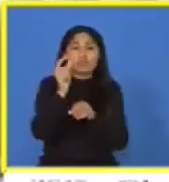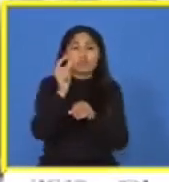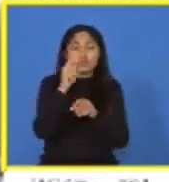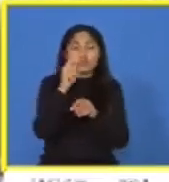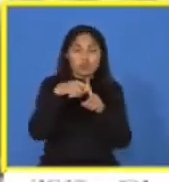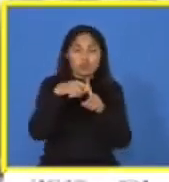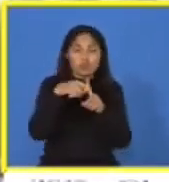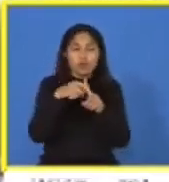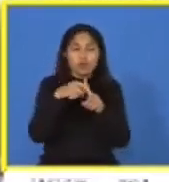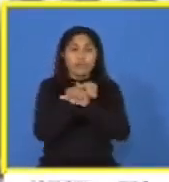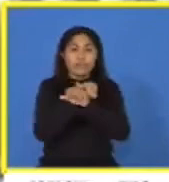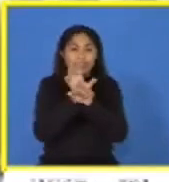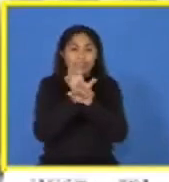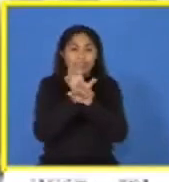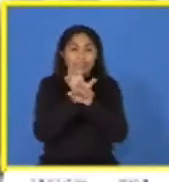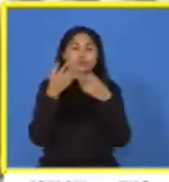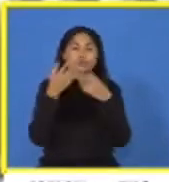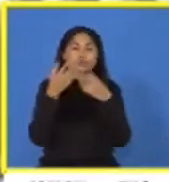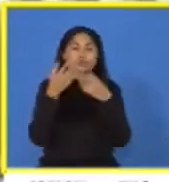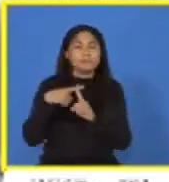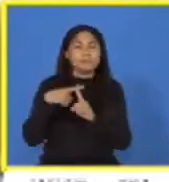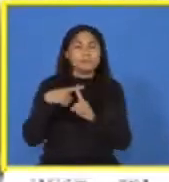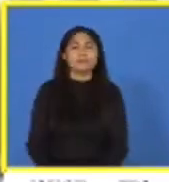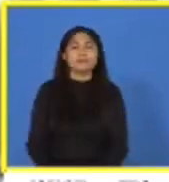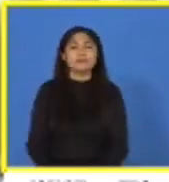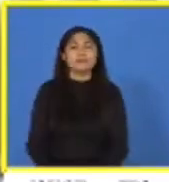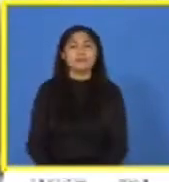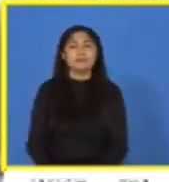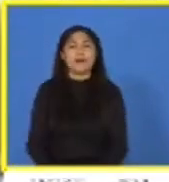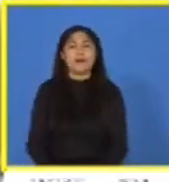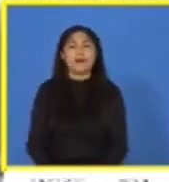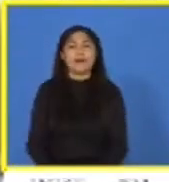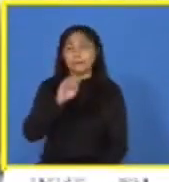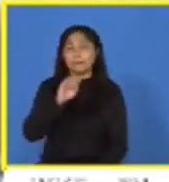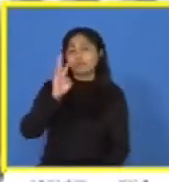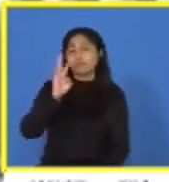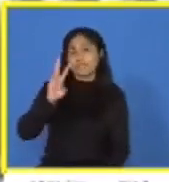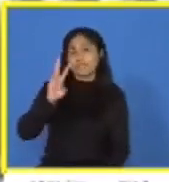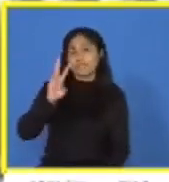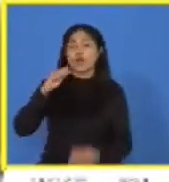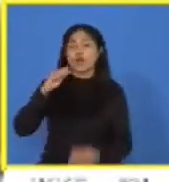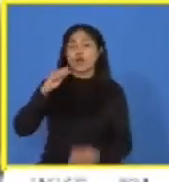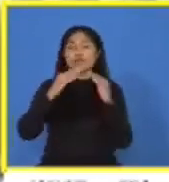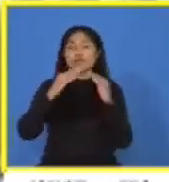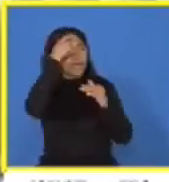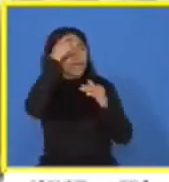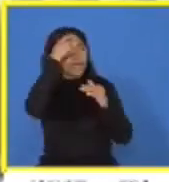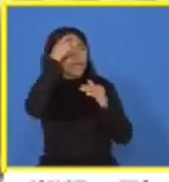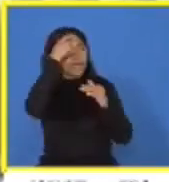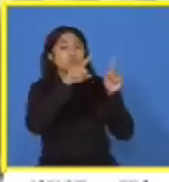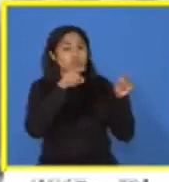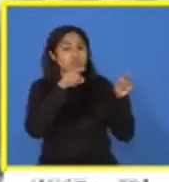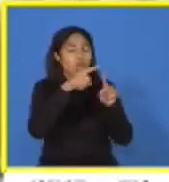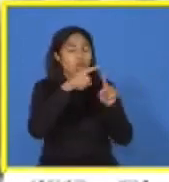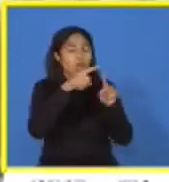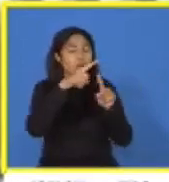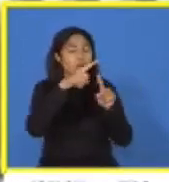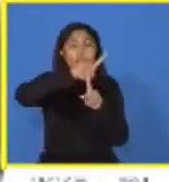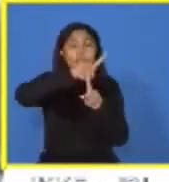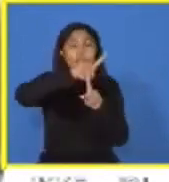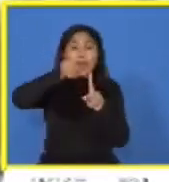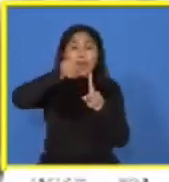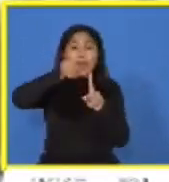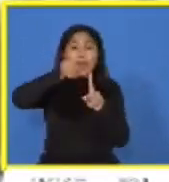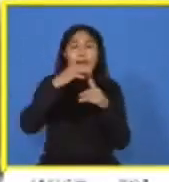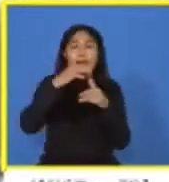2019, kita sudah tambah 43 rumah sakit second line. Jadi totalnya itu hampir semua rumah